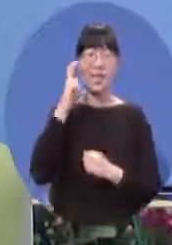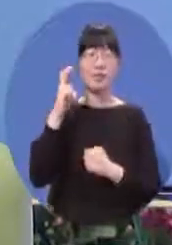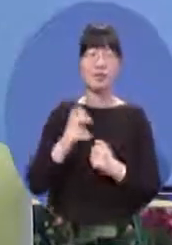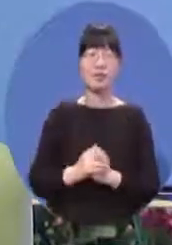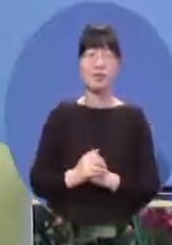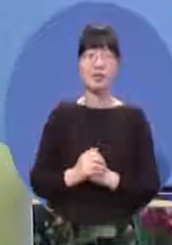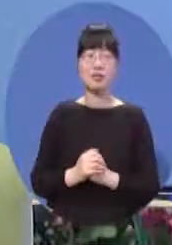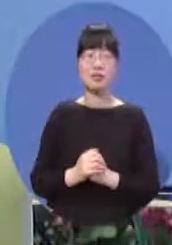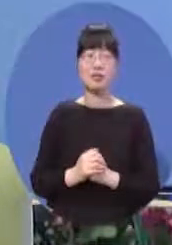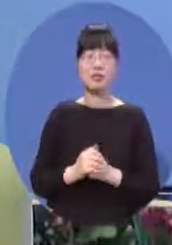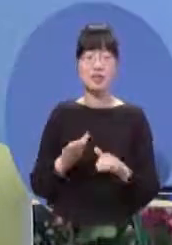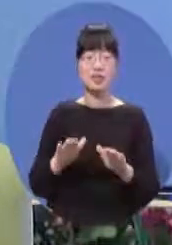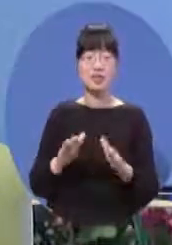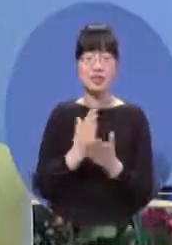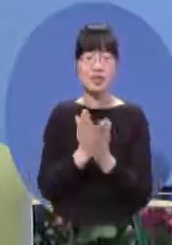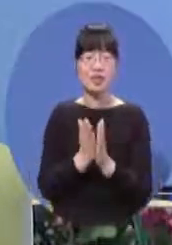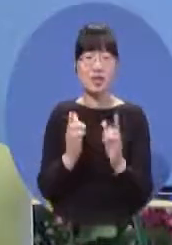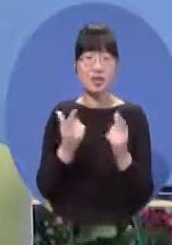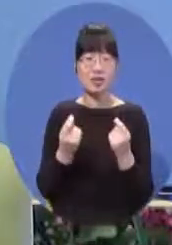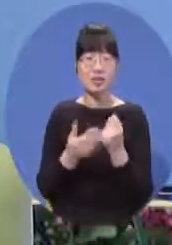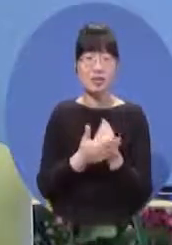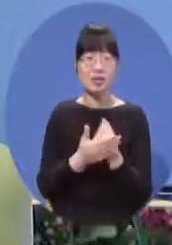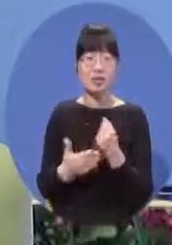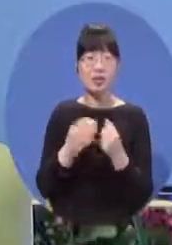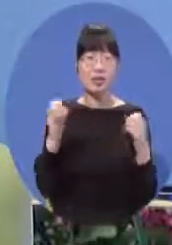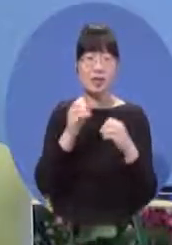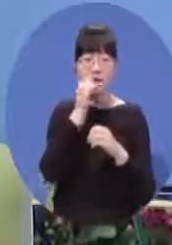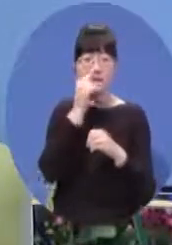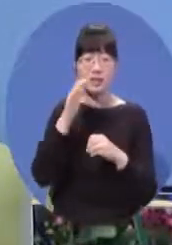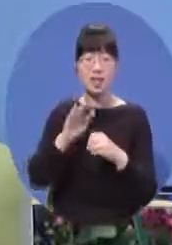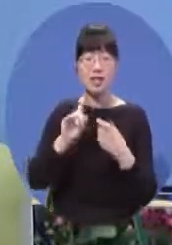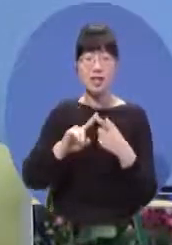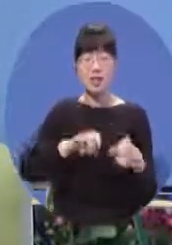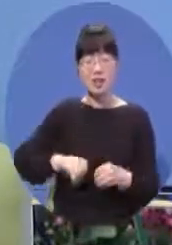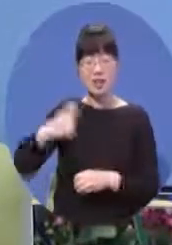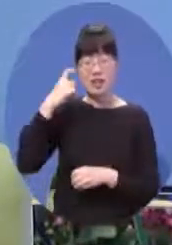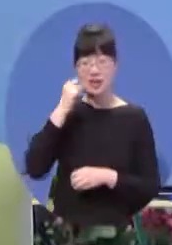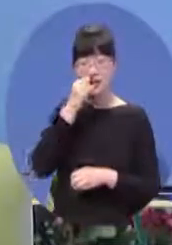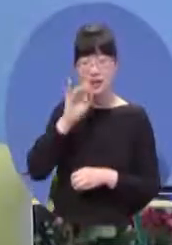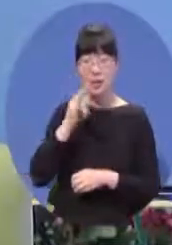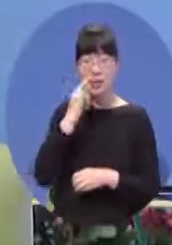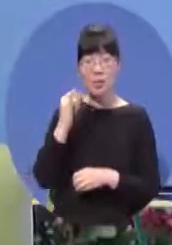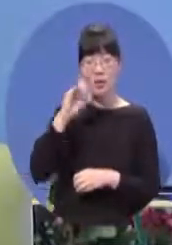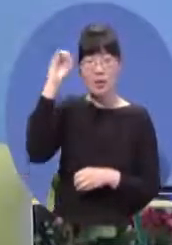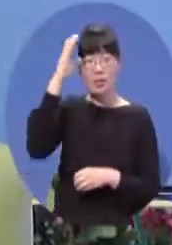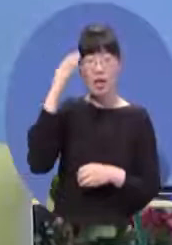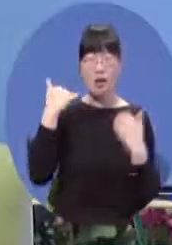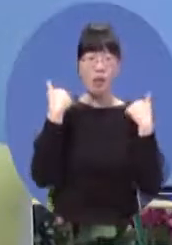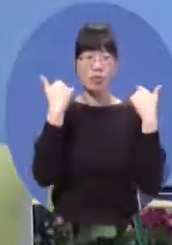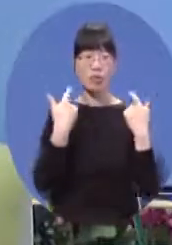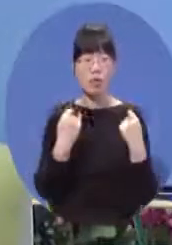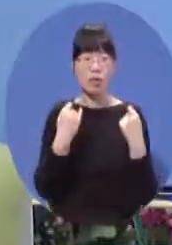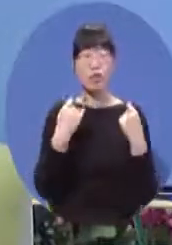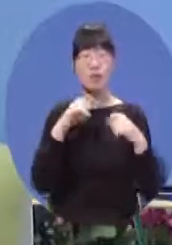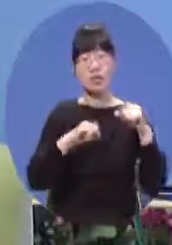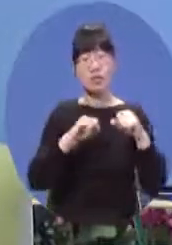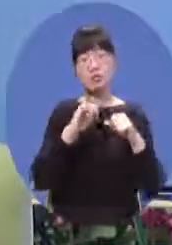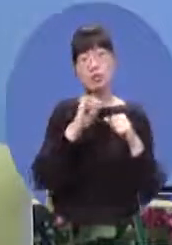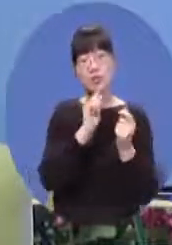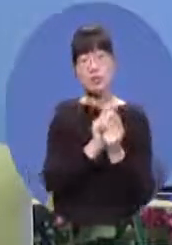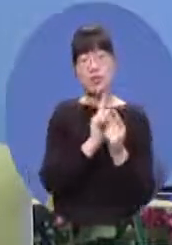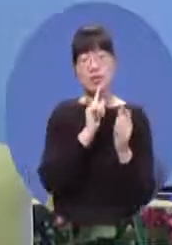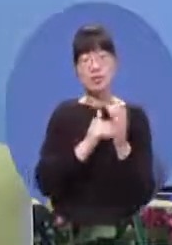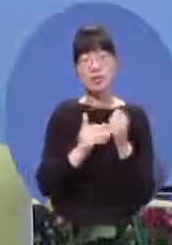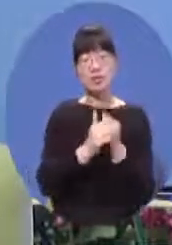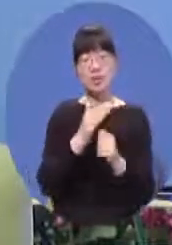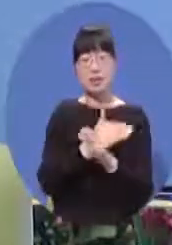네. 그래서 뭐 이제 그런 것 때문에 이야기 있는데 거기에다 그것도 상실감이 되는데 엄마 아빠가 갑자기 아이를 어른 취급을 해버리셨단 말이에요.